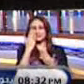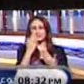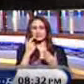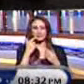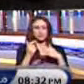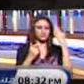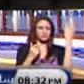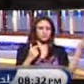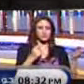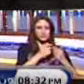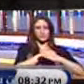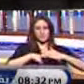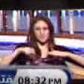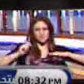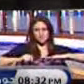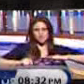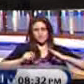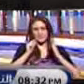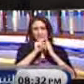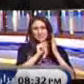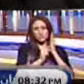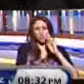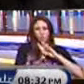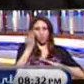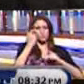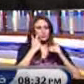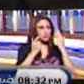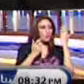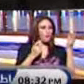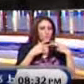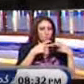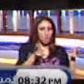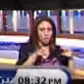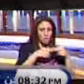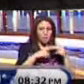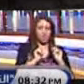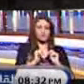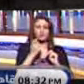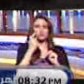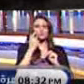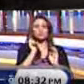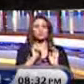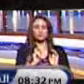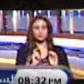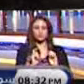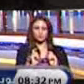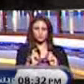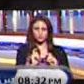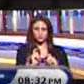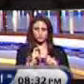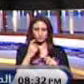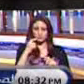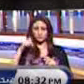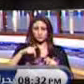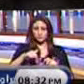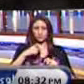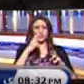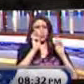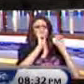تكون رقابه سابقه وتقول رايها في القانون الجديد، مظبوط؟ ده صحيح. النقطه الثالثه ان الطعن اللي تم